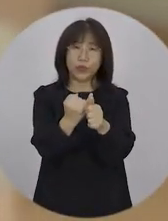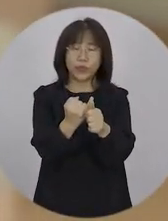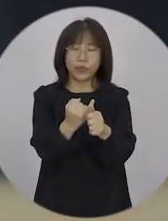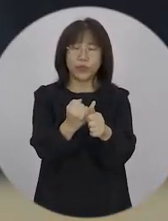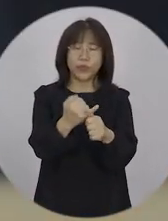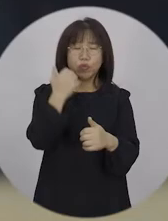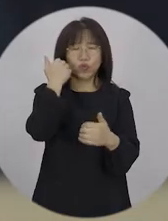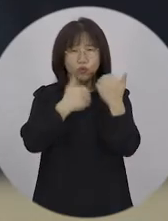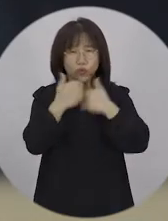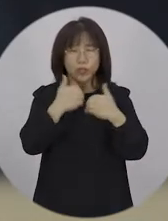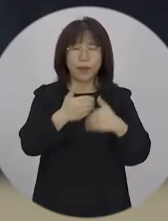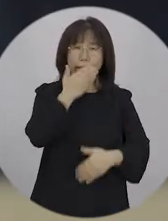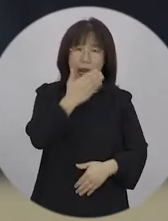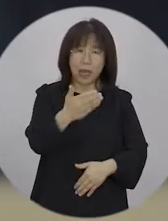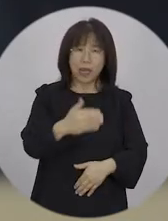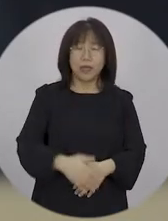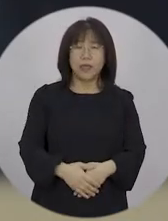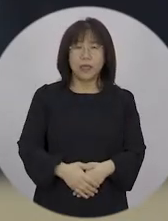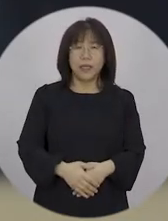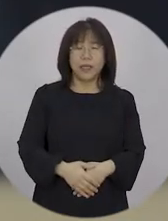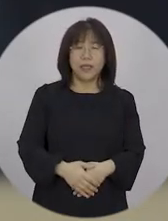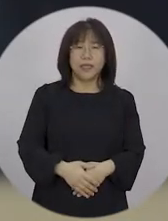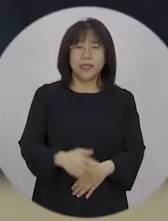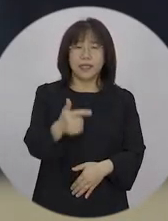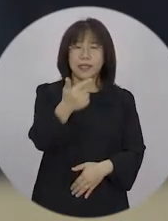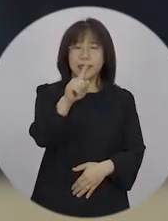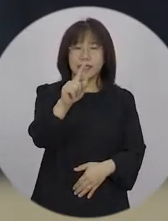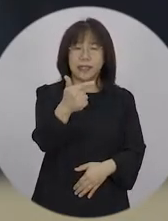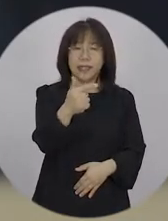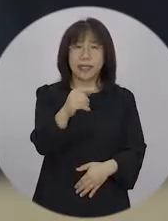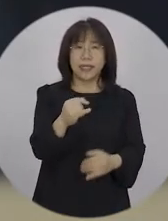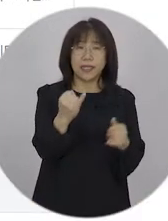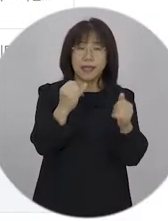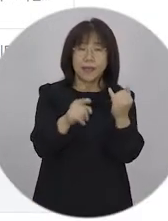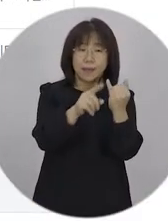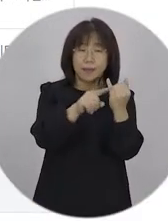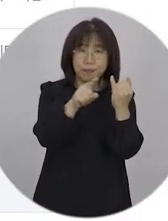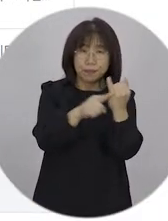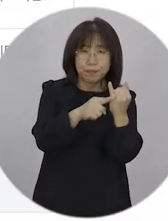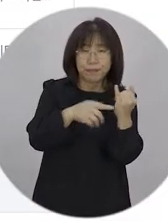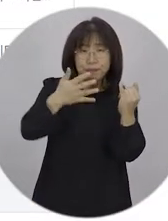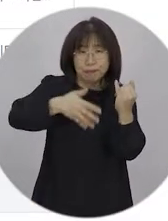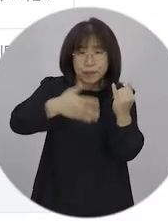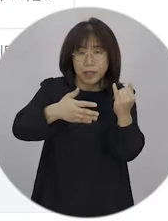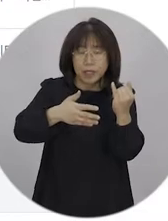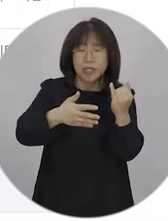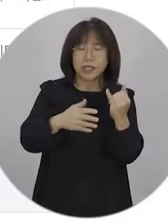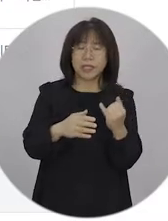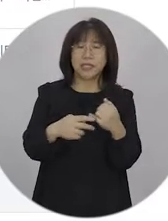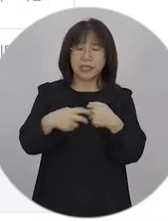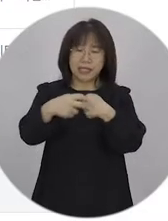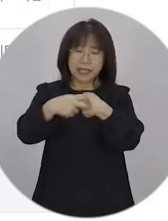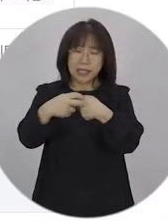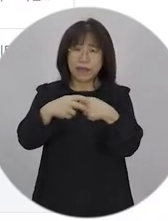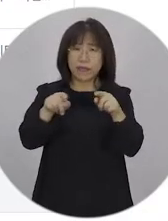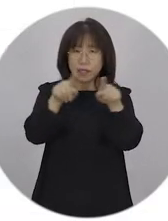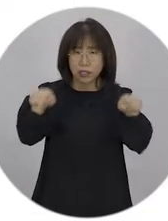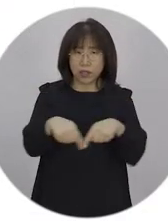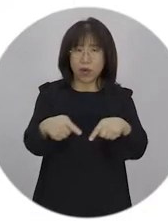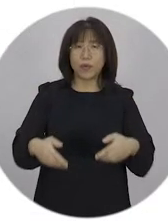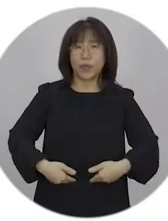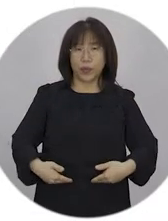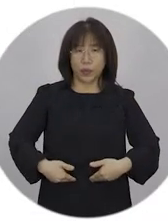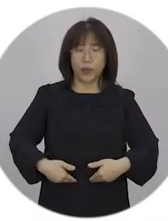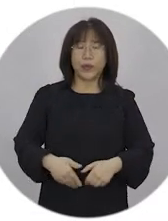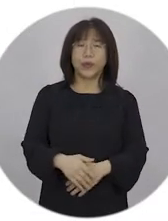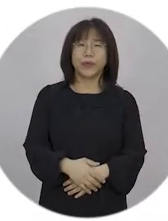있으며 나님 시술 기관에서 발급한 나뉨 진단서를 강서고 보건소에 제출하거나 정부 24 를 통해 온라인